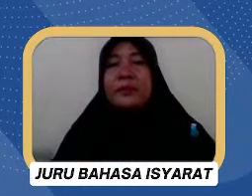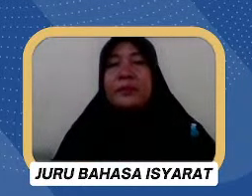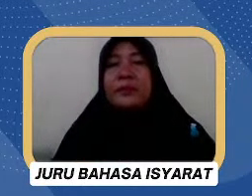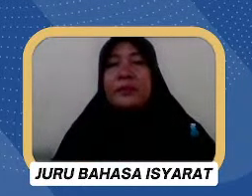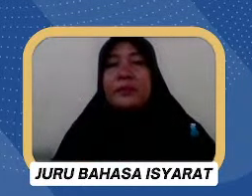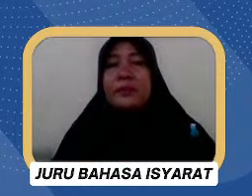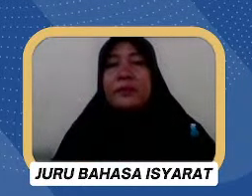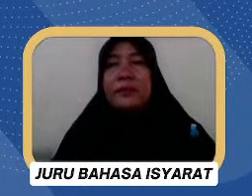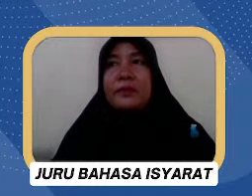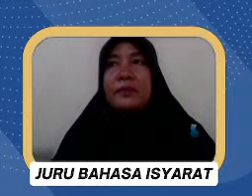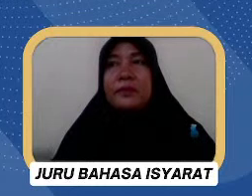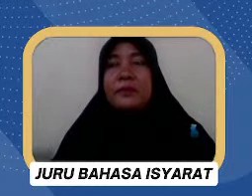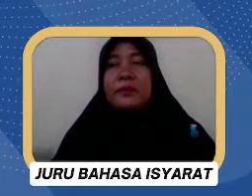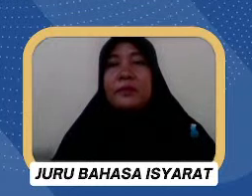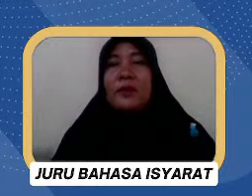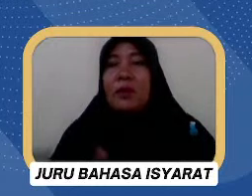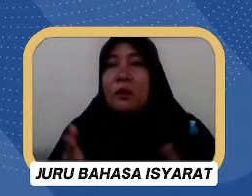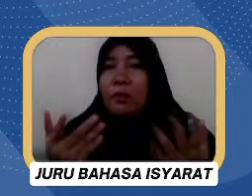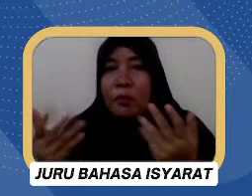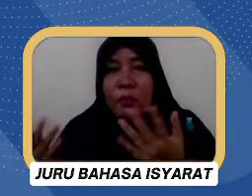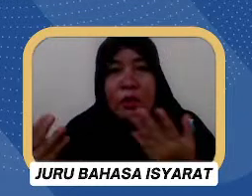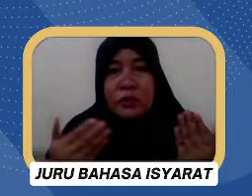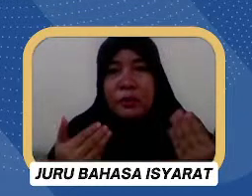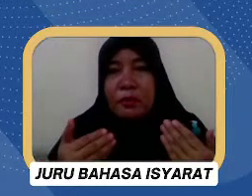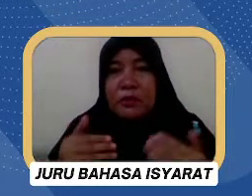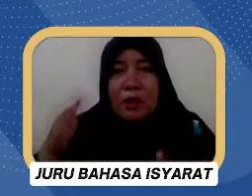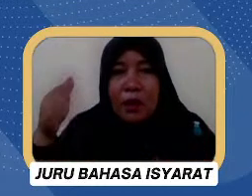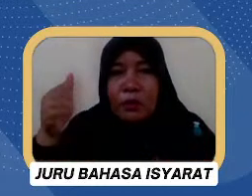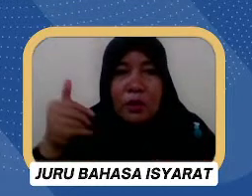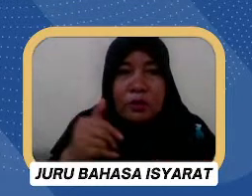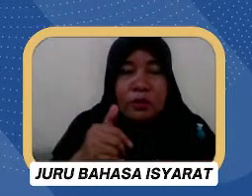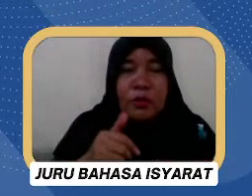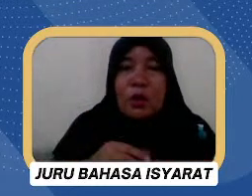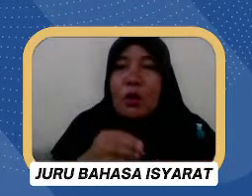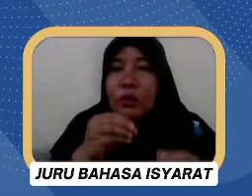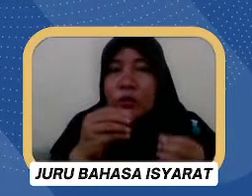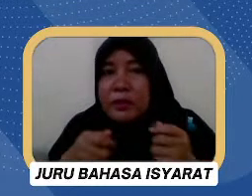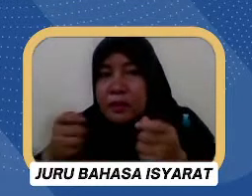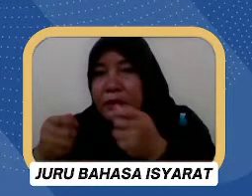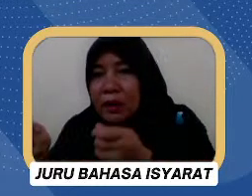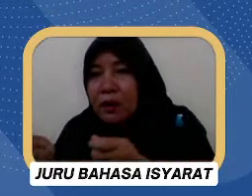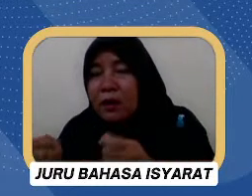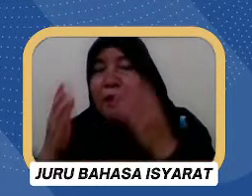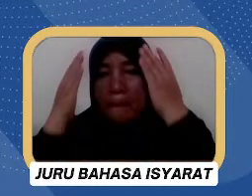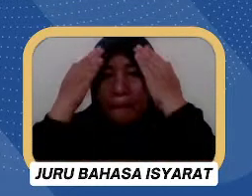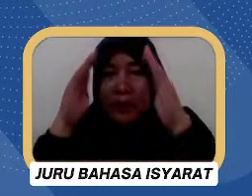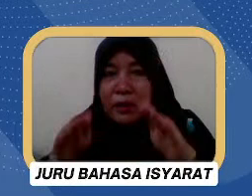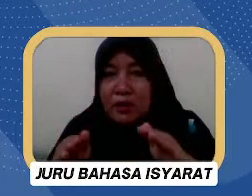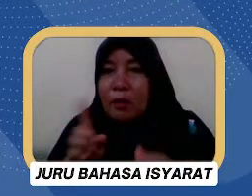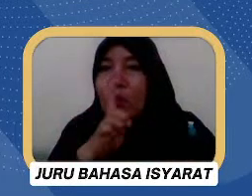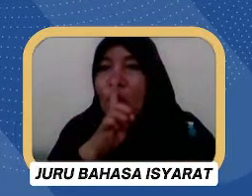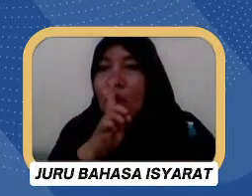Tidak menyenangkan, memprovokasi, menghasut, dan menyebarkan berita bohong.